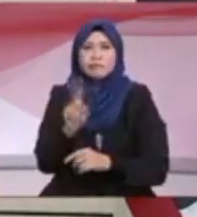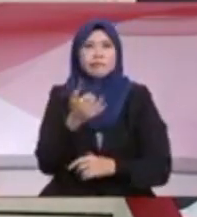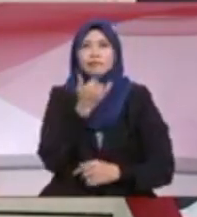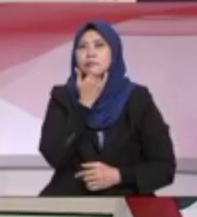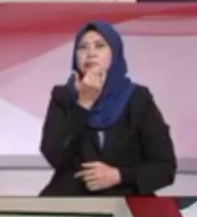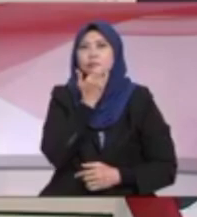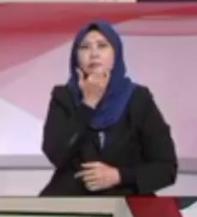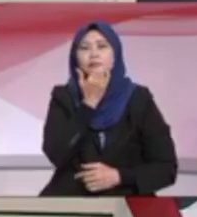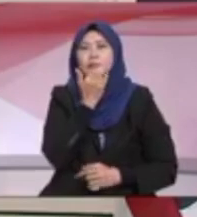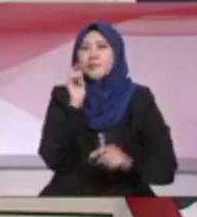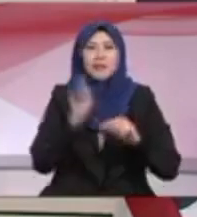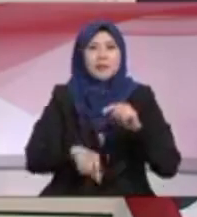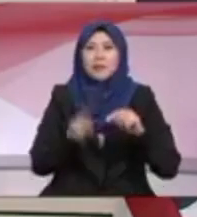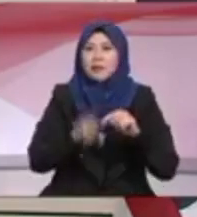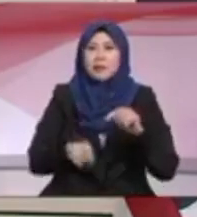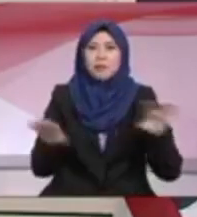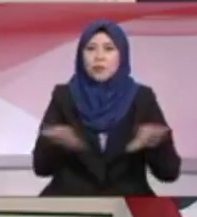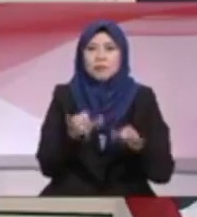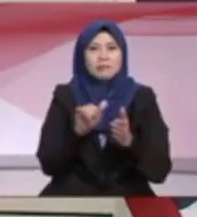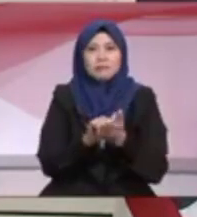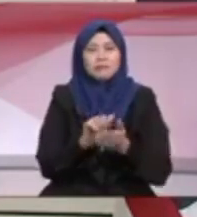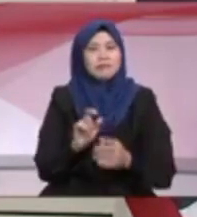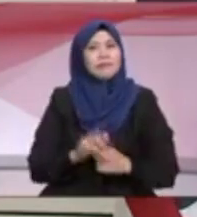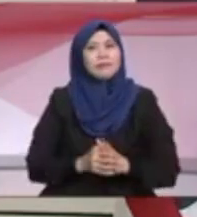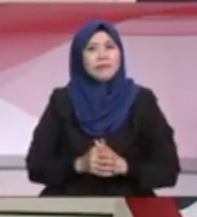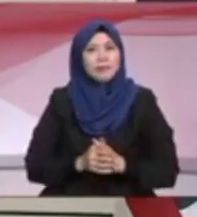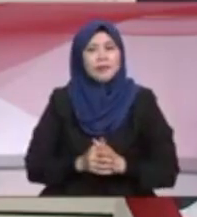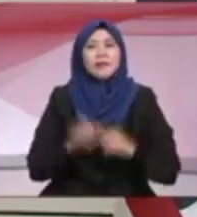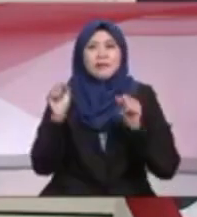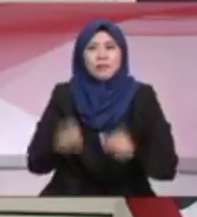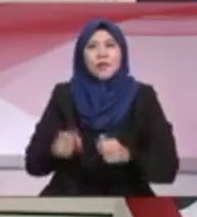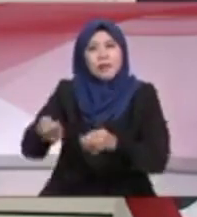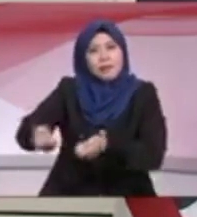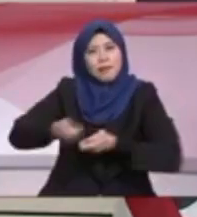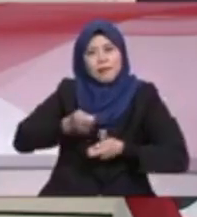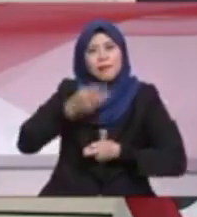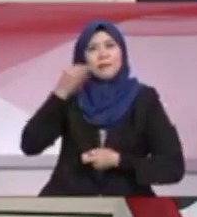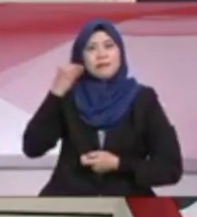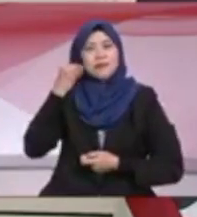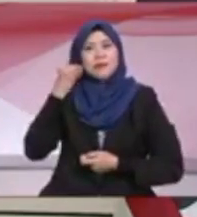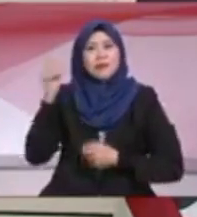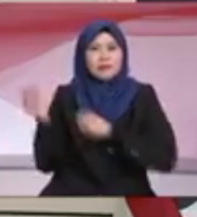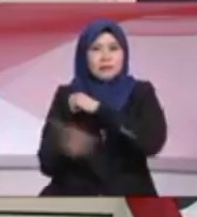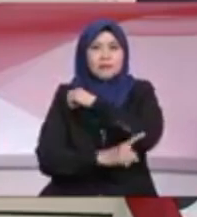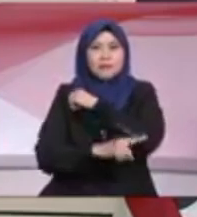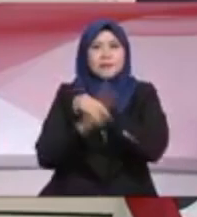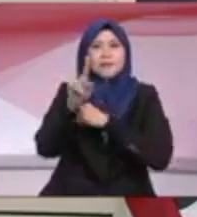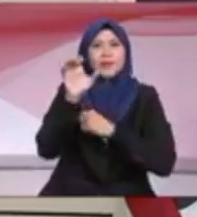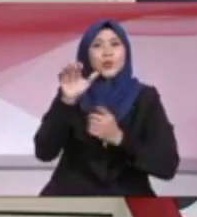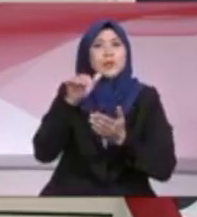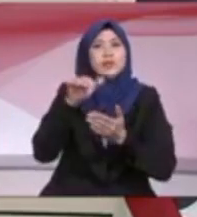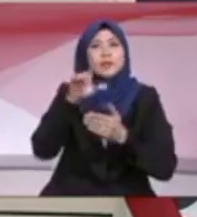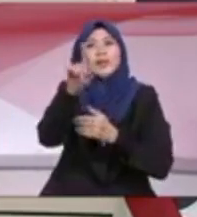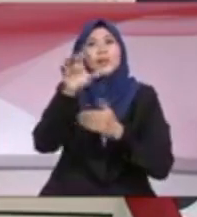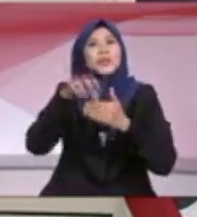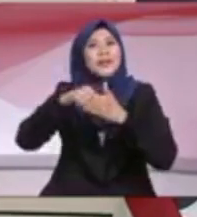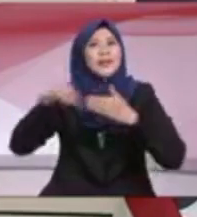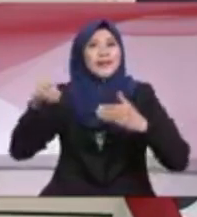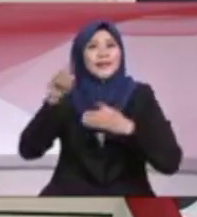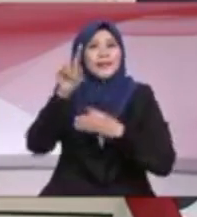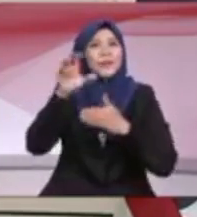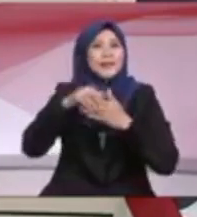Ya? Jadi saya harap mereka menarik baliklah compound RM100 yang diberikan kepada